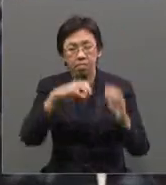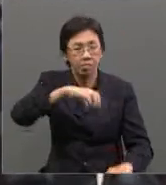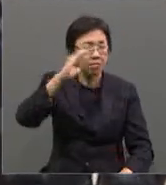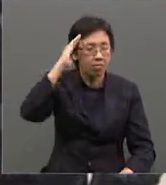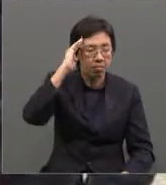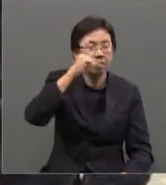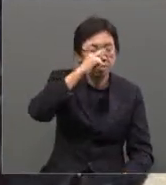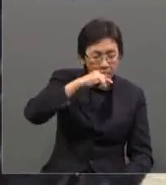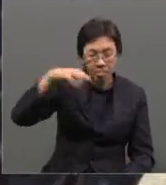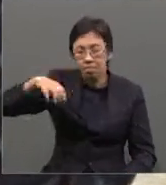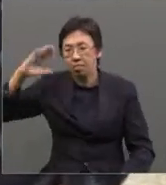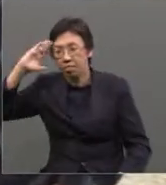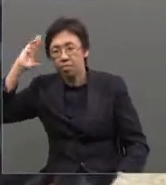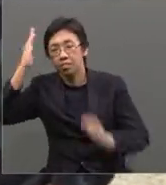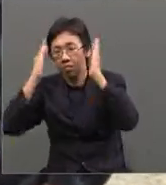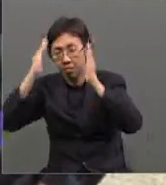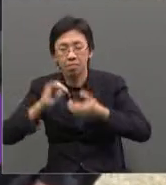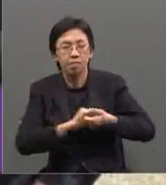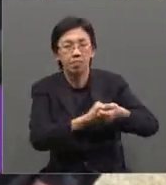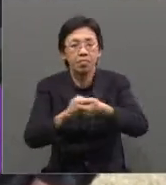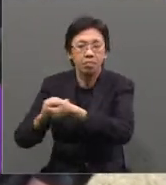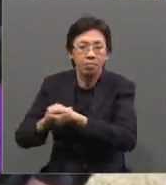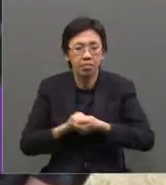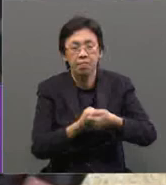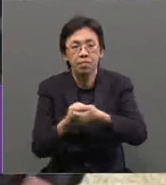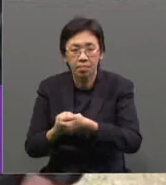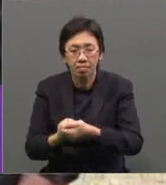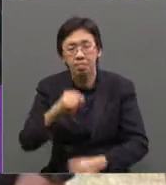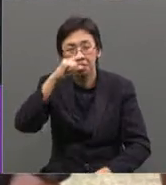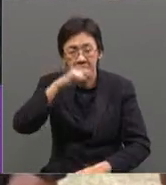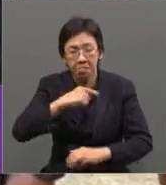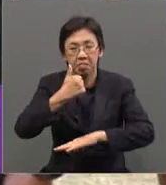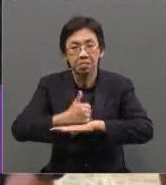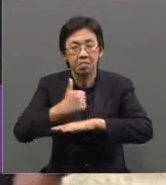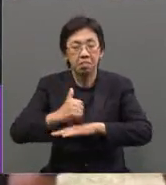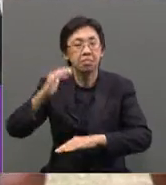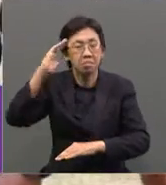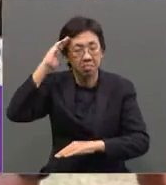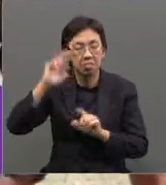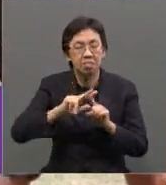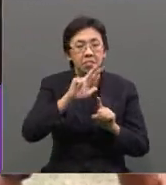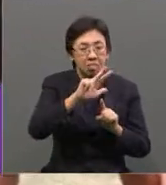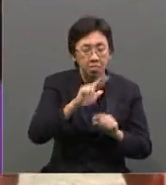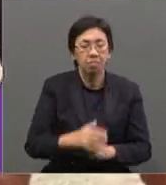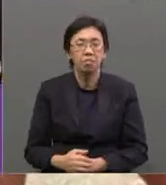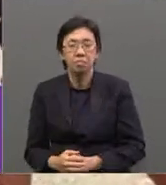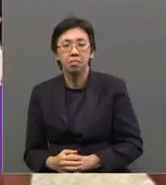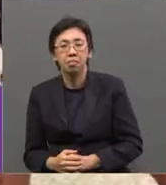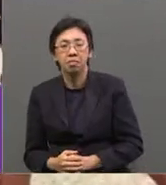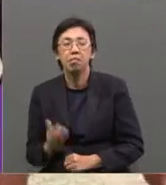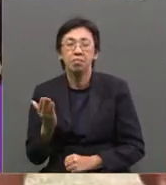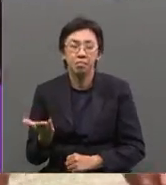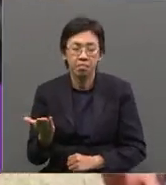2ชาติเกิดขึ้นโดยทางพลตรีวรเดชเดชรรักษาทางฝั่งไทยครับผู้บัญชาการกองพลทหารราบที่ 3และพล